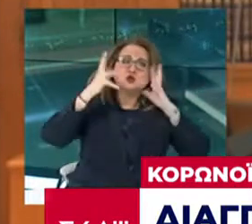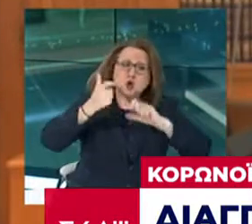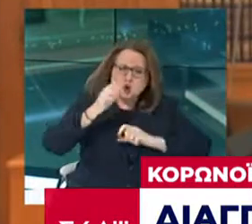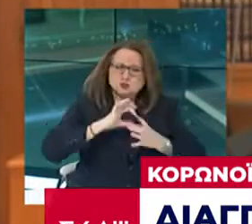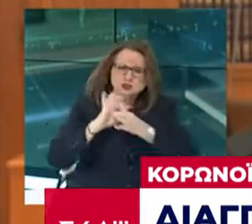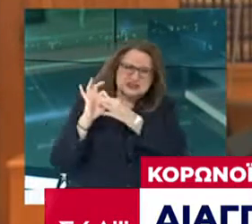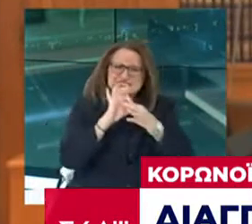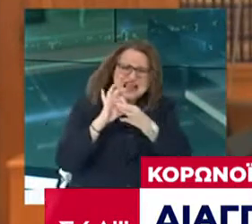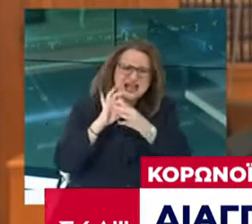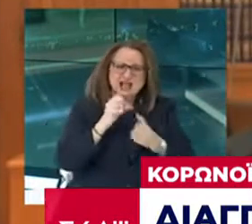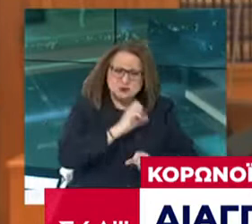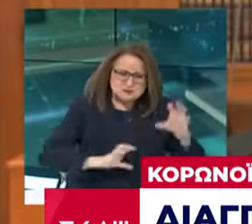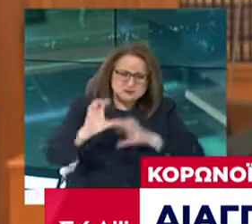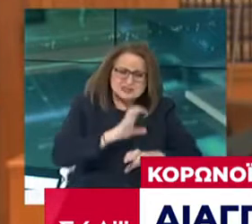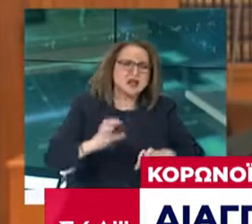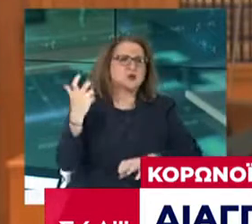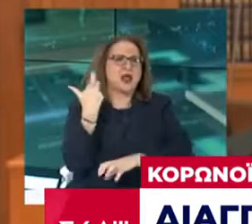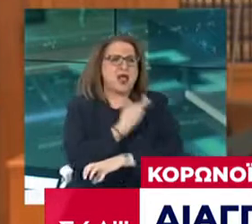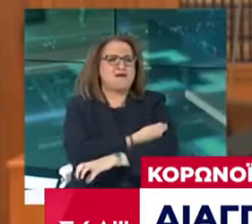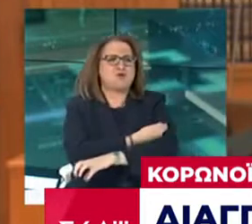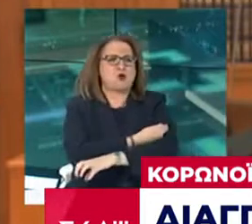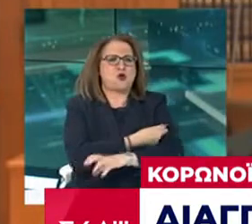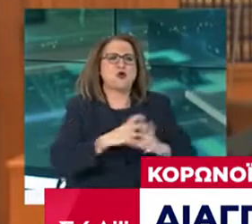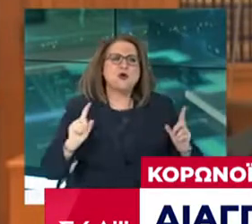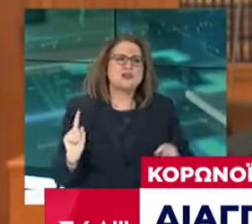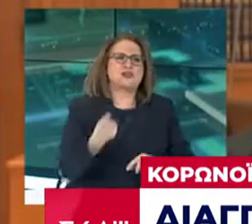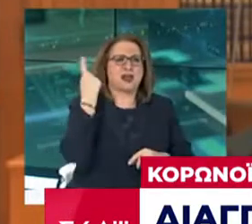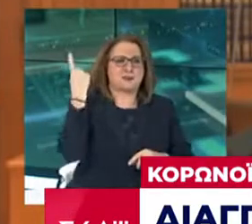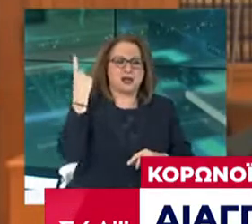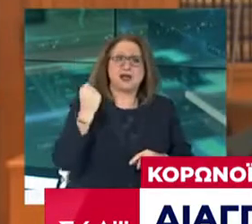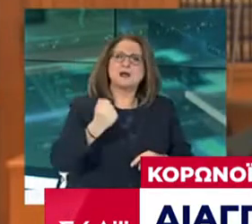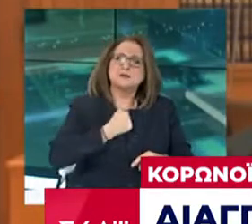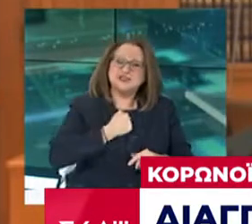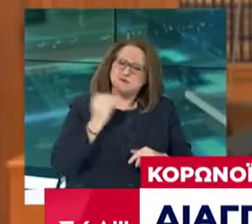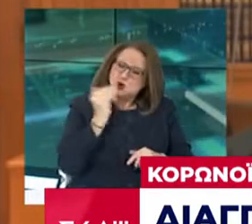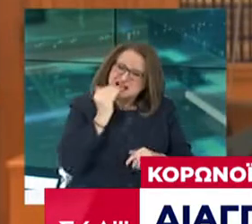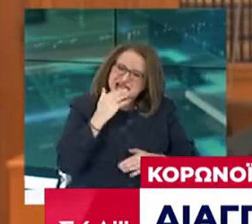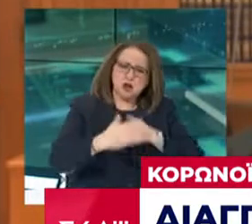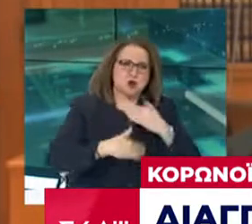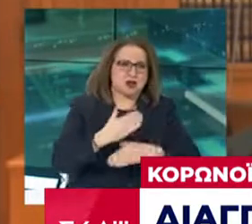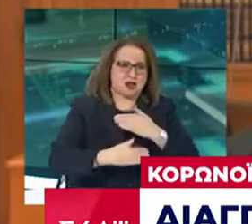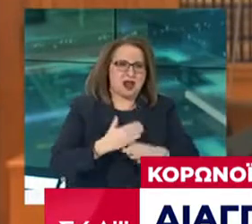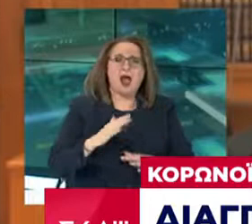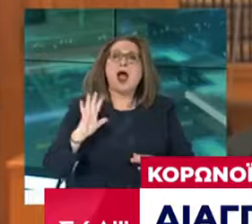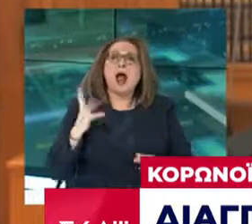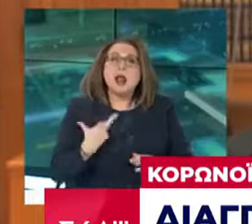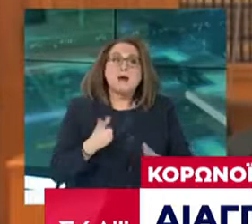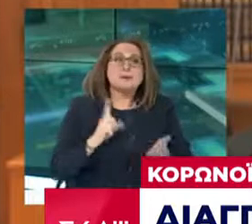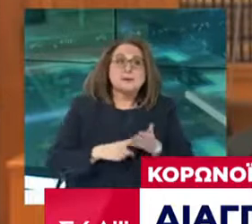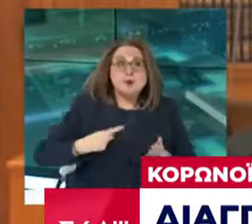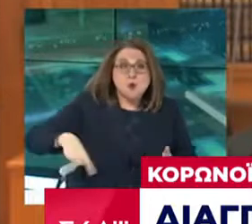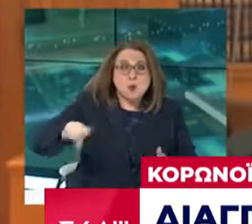εμβόλιο και τη θεραπεία της νόσου. Ωστόσο, εκείνη η στιγμή θα πρέπει να μας βρει τους περισσότερους